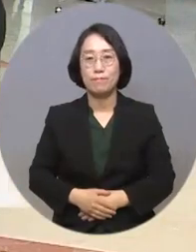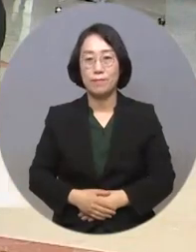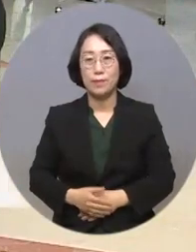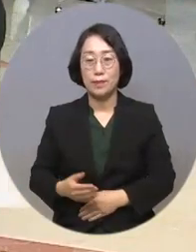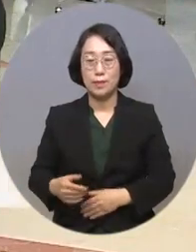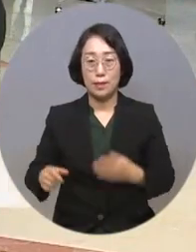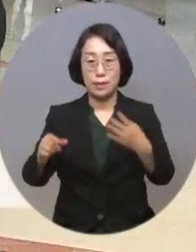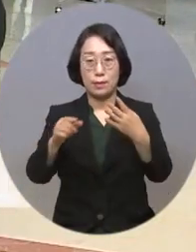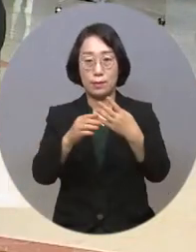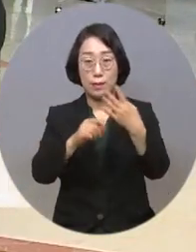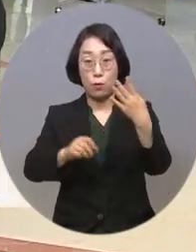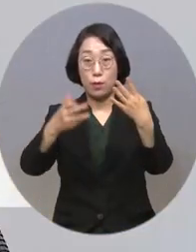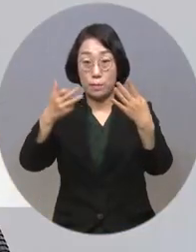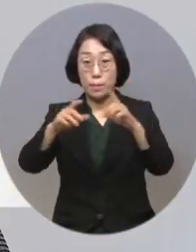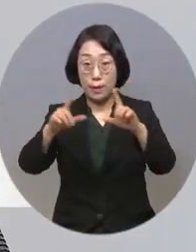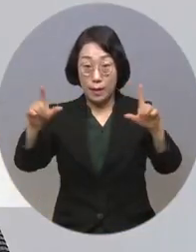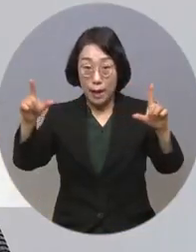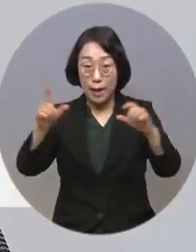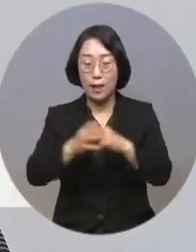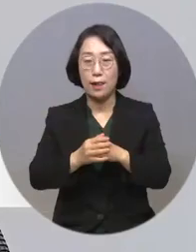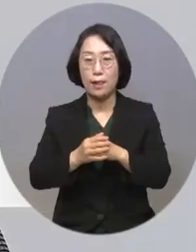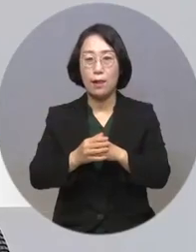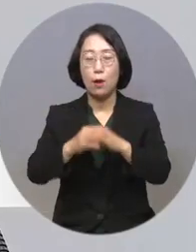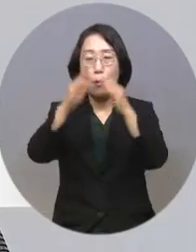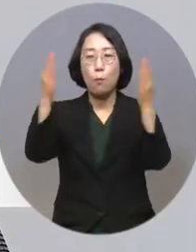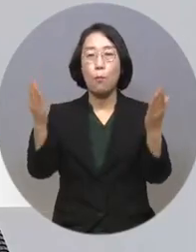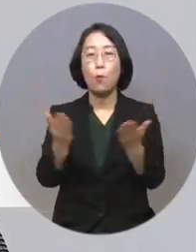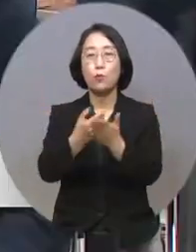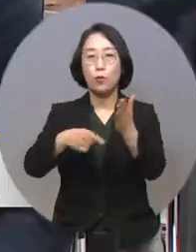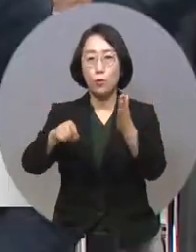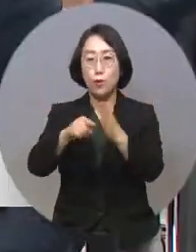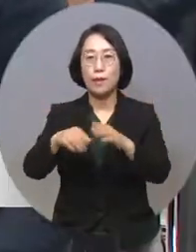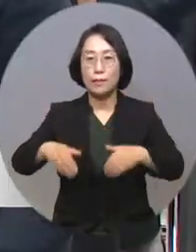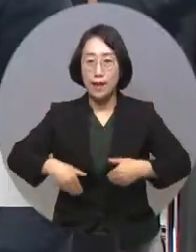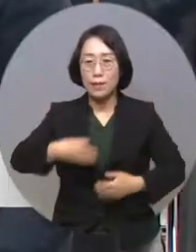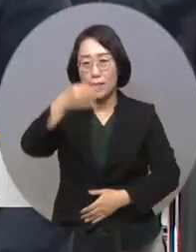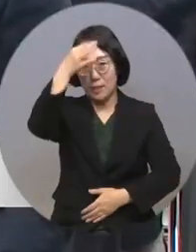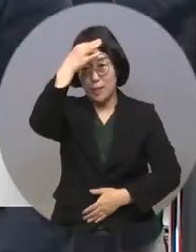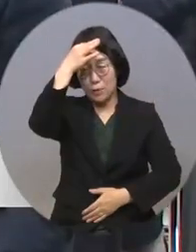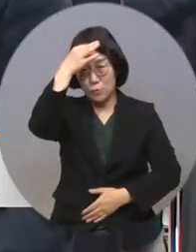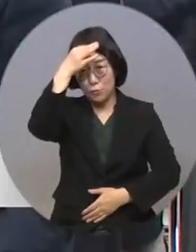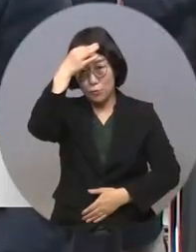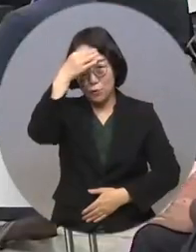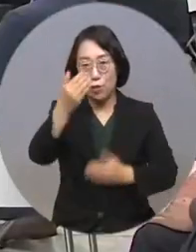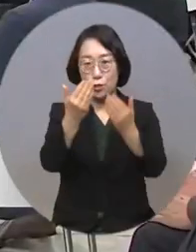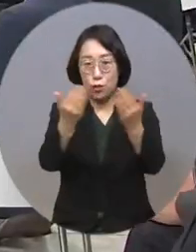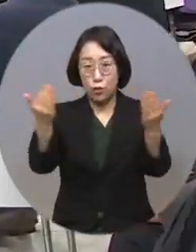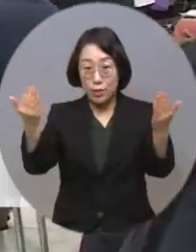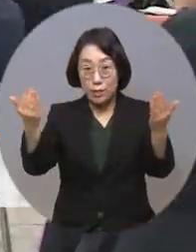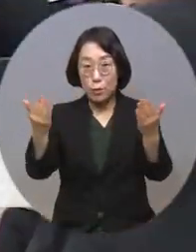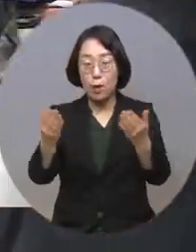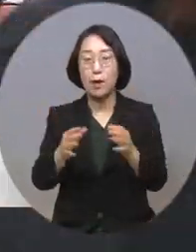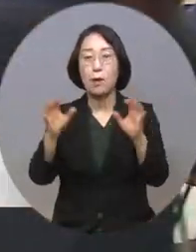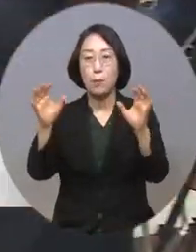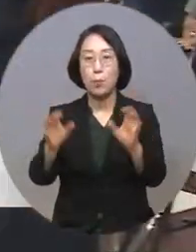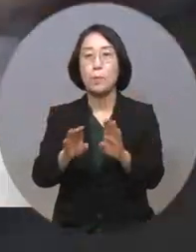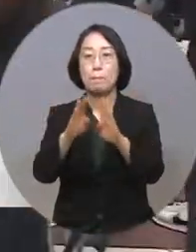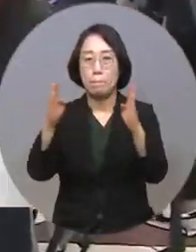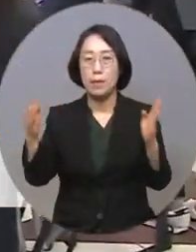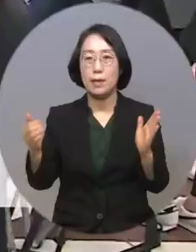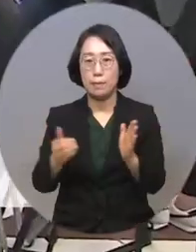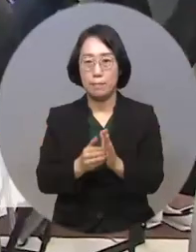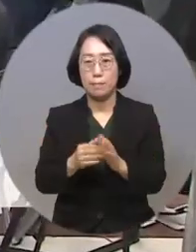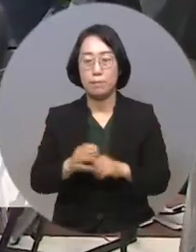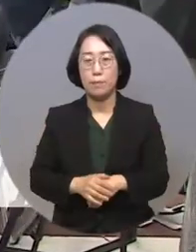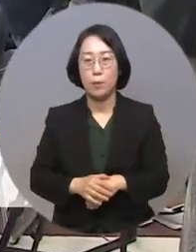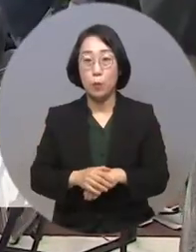지난 18일 국회의원 회관에서 모두를 위한 따뜻한 기술 전시회가 개최됐습니다. 제42회 장애인의 날을